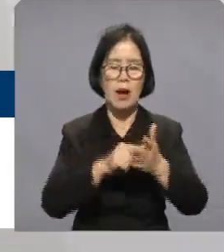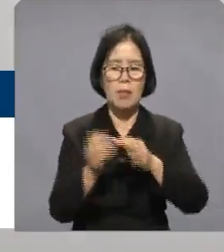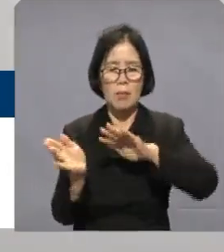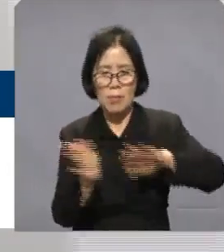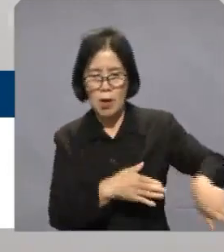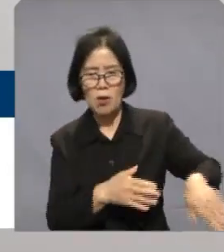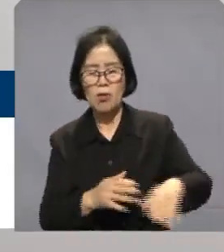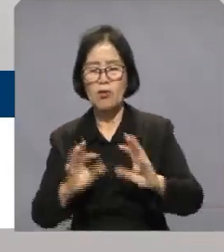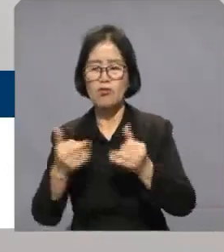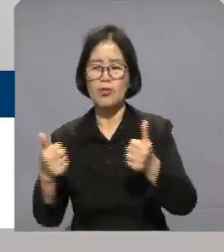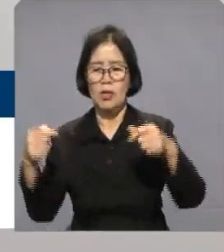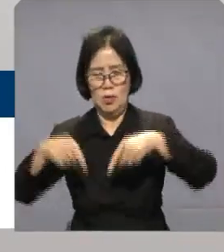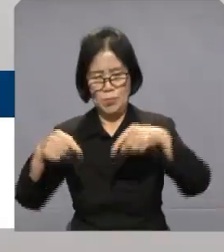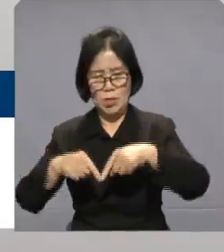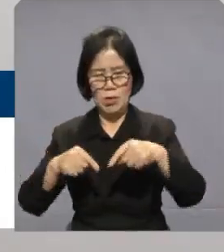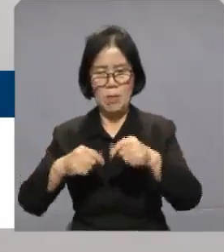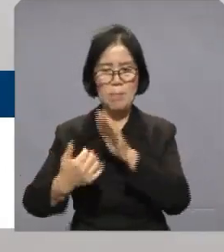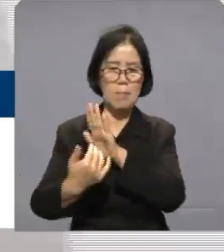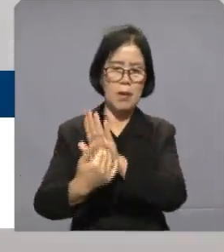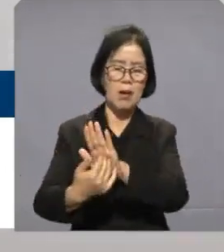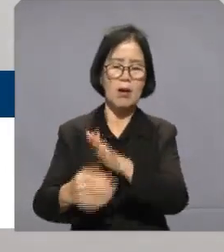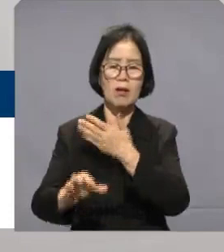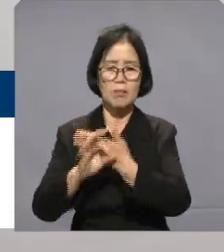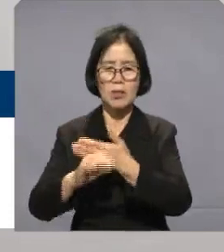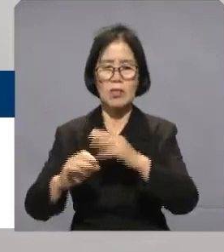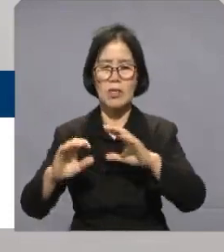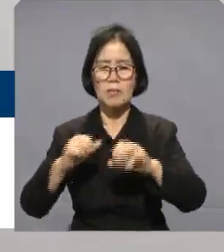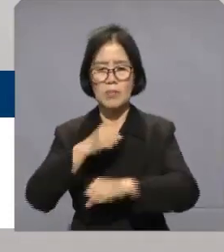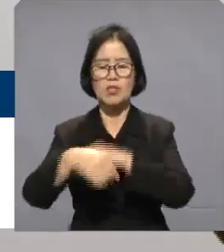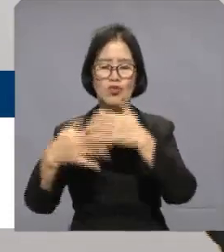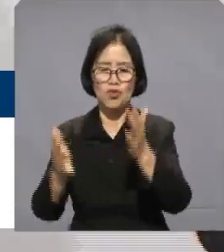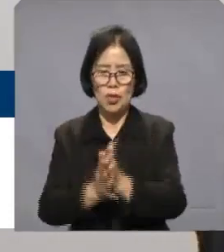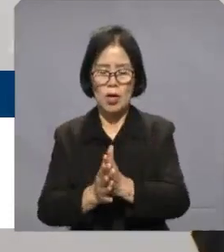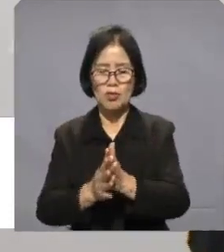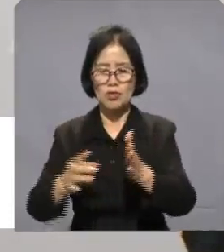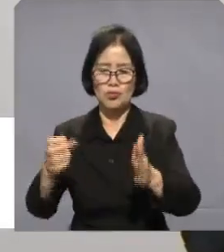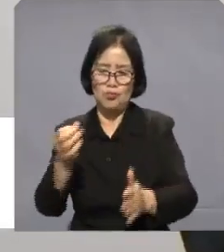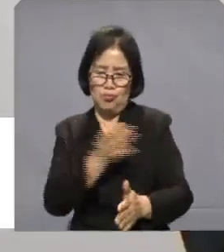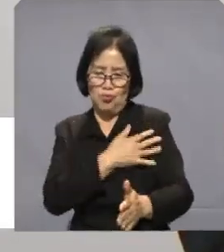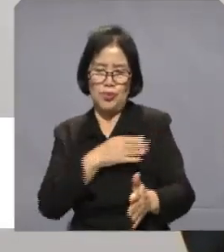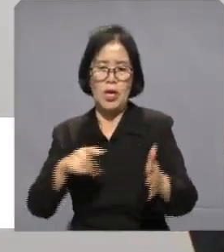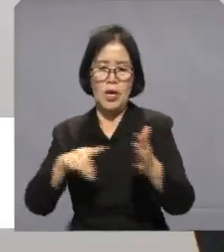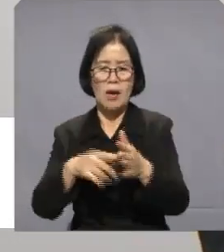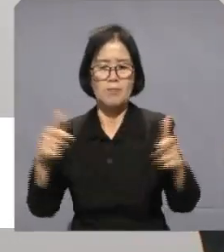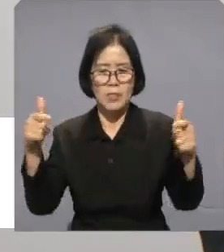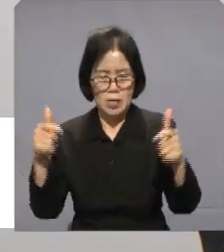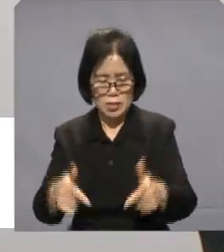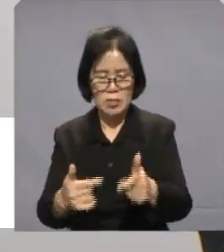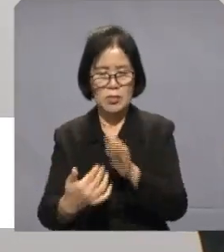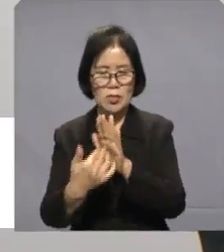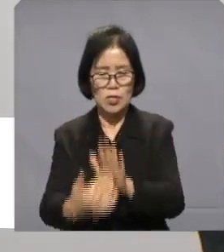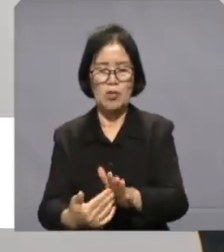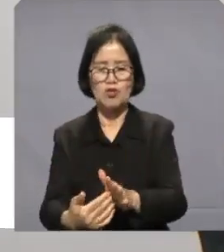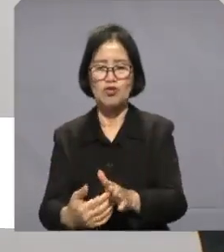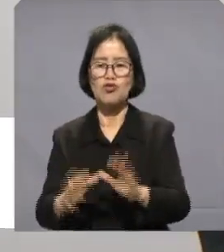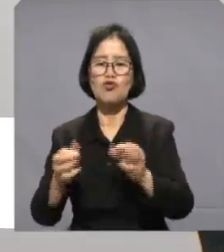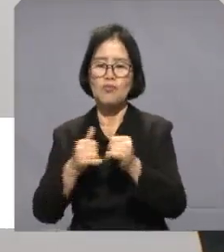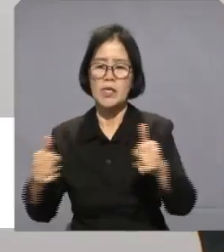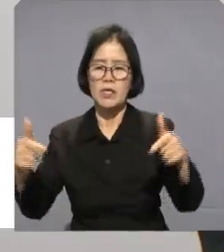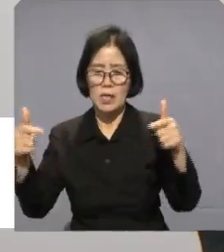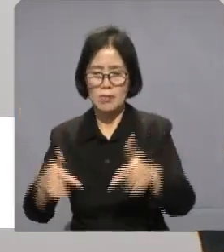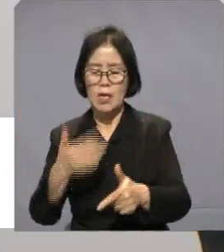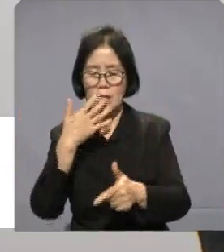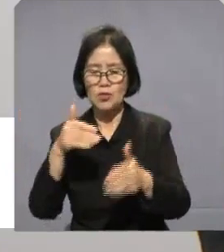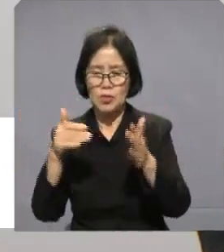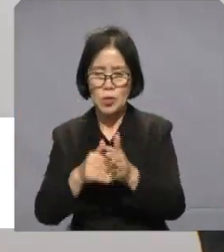국회 협상을 거부한다면 민주당은 초보자 감세를 저지하고 국민 감세를 확대할 수 있도록 자체